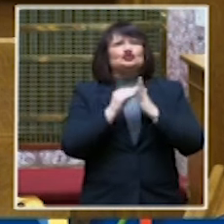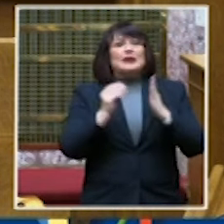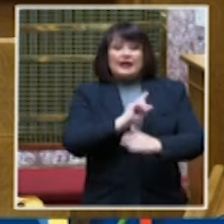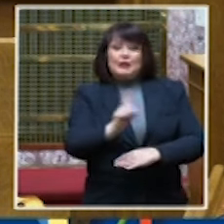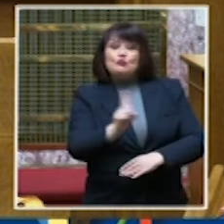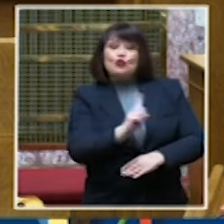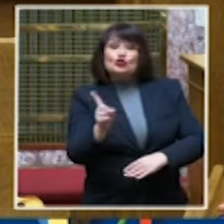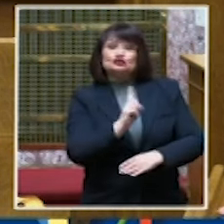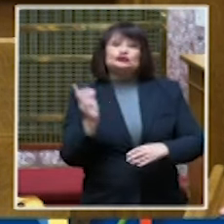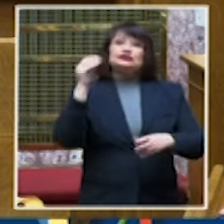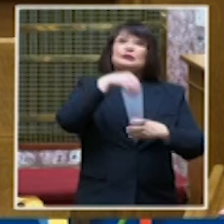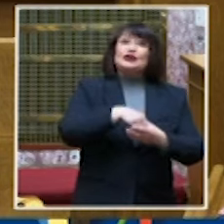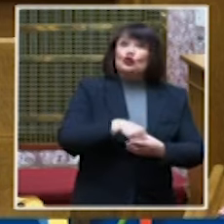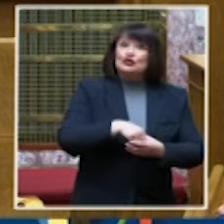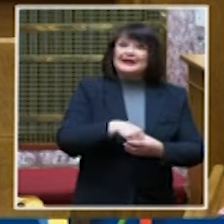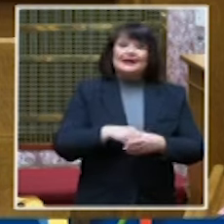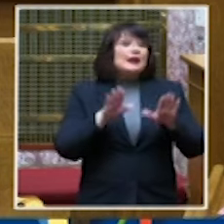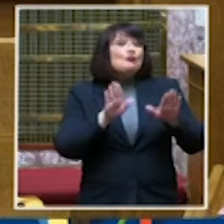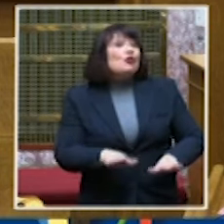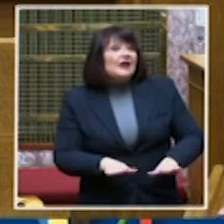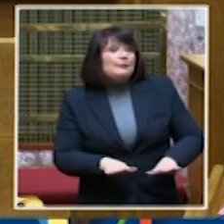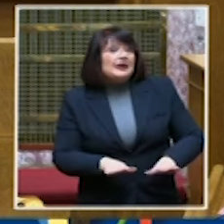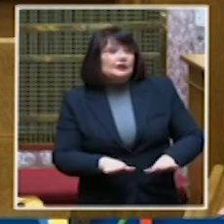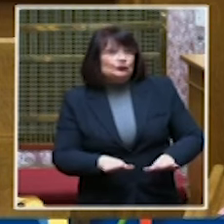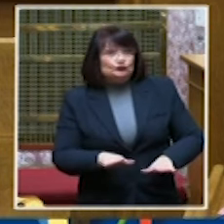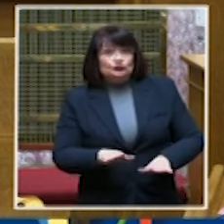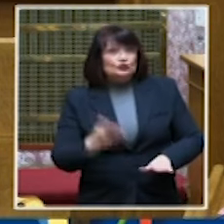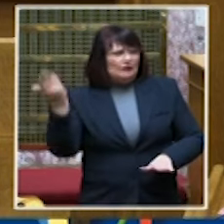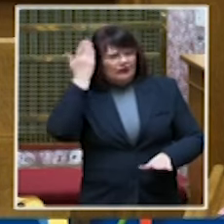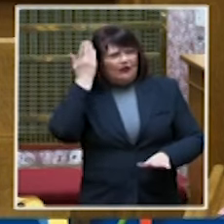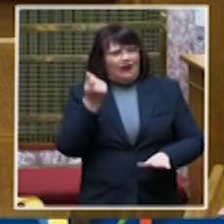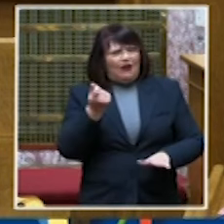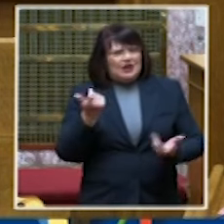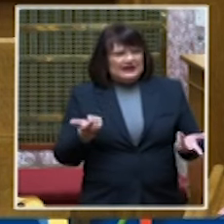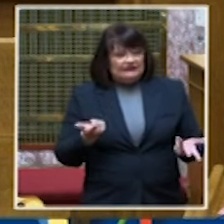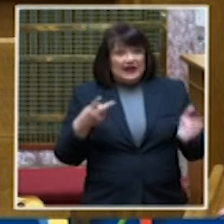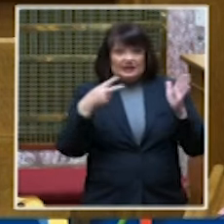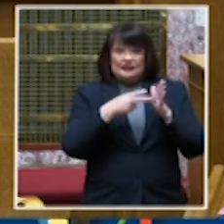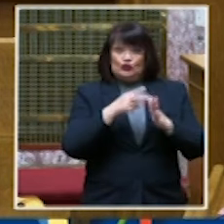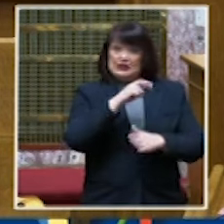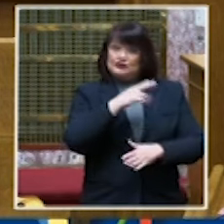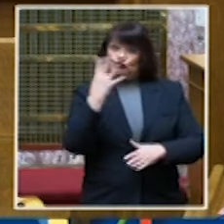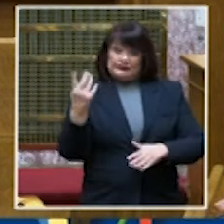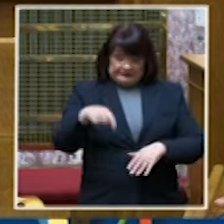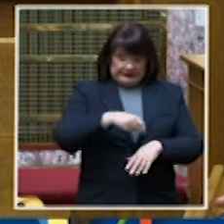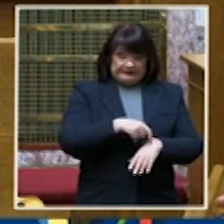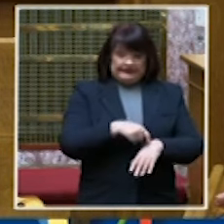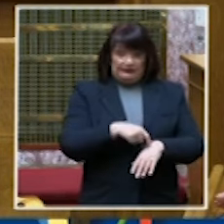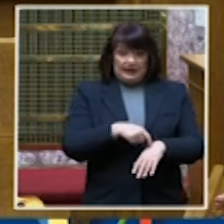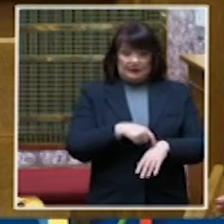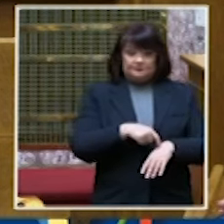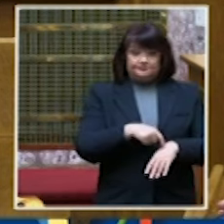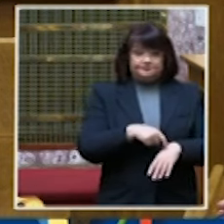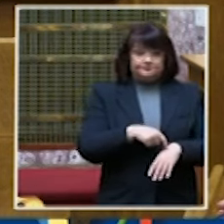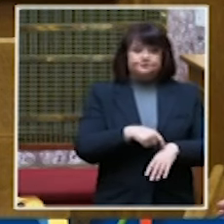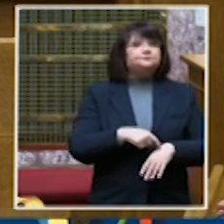μεταφοράς, συμμετοχής και διαμονής σε αγώνες και ότι αυτό σήμερα, το 2024,